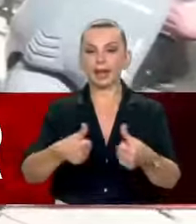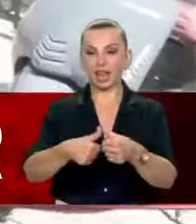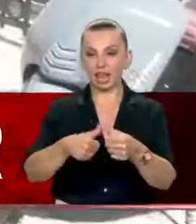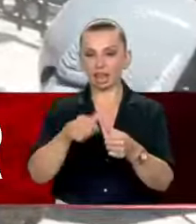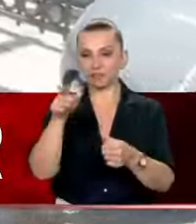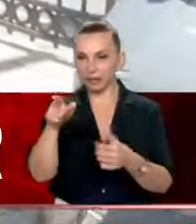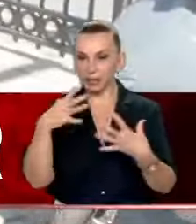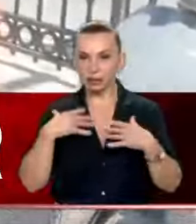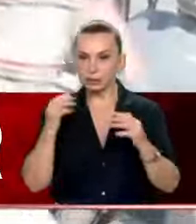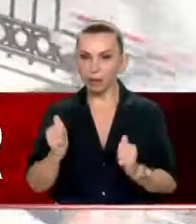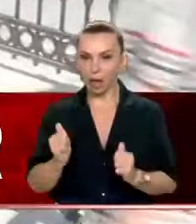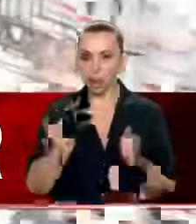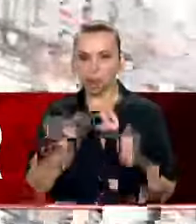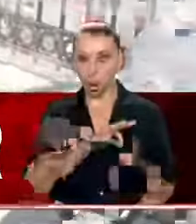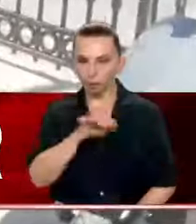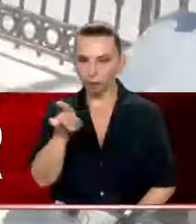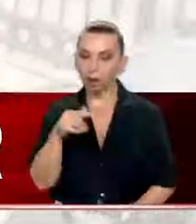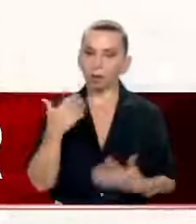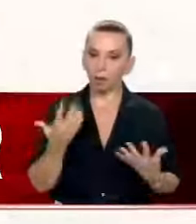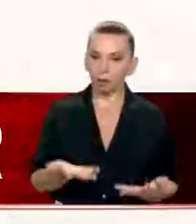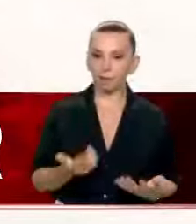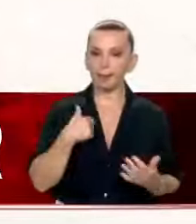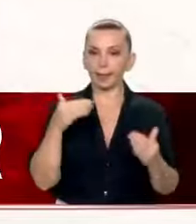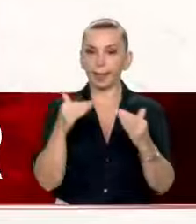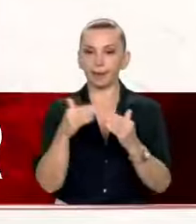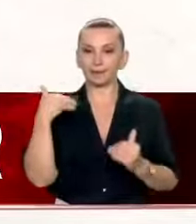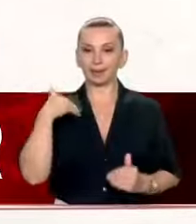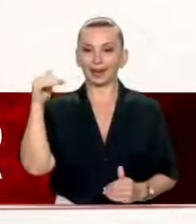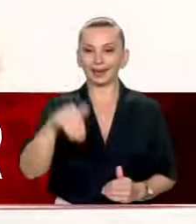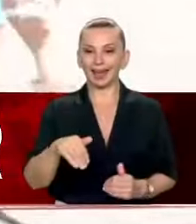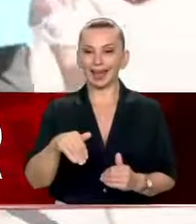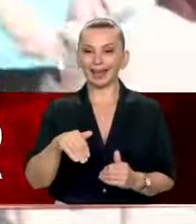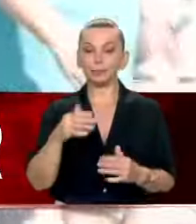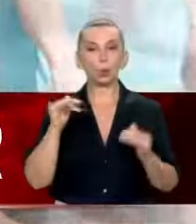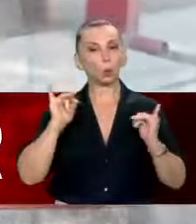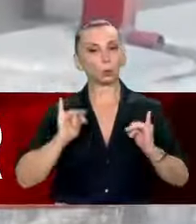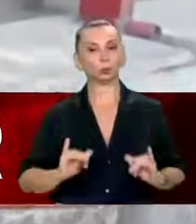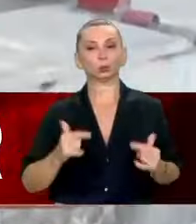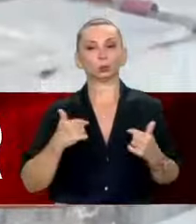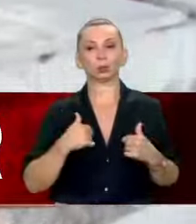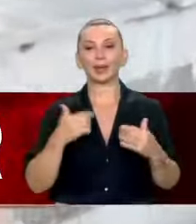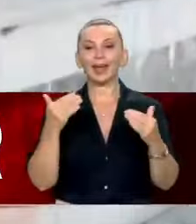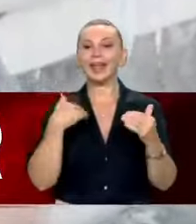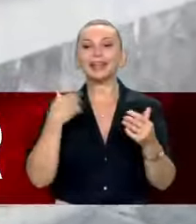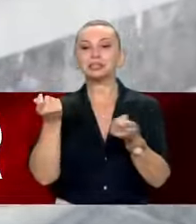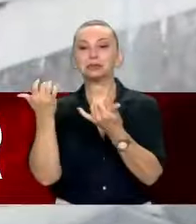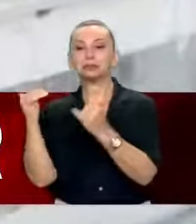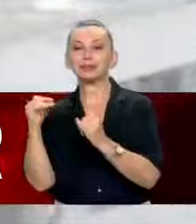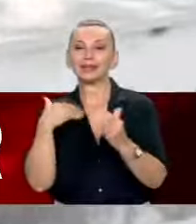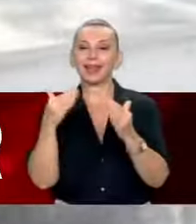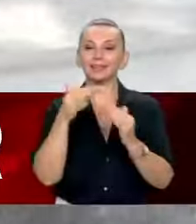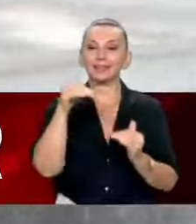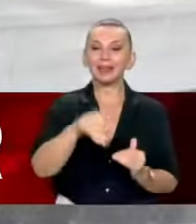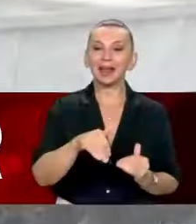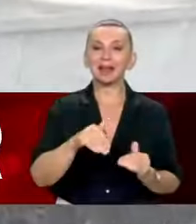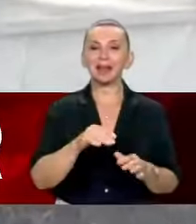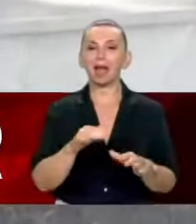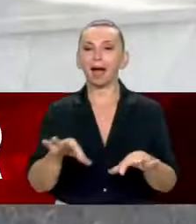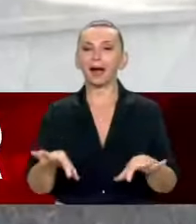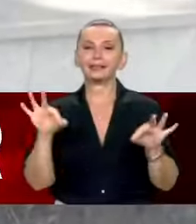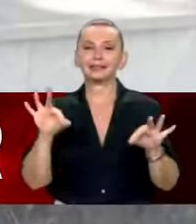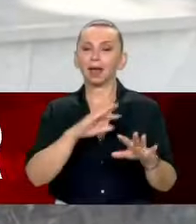Evliliğin sağlığınıza bir katkısı var mı? Kesinlikle var. Eve geldiğim zaman huzurlu hissediyorsun. Evinize gittiğinizde her şey önünüze geliyor.